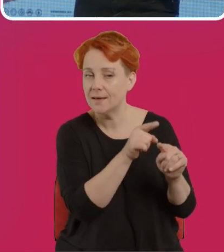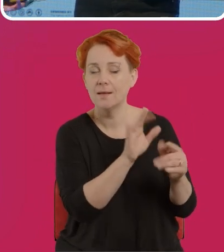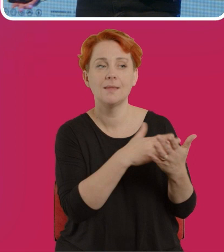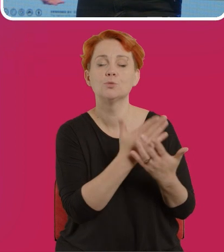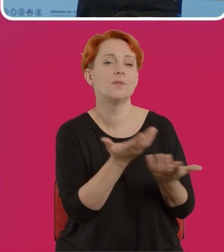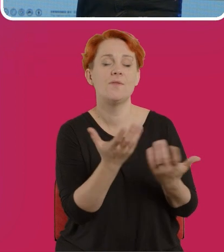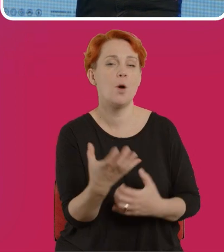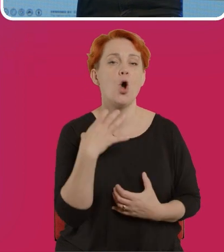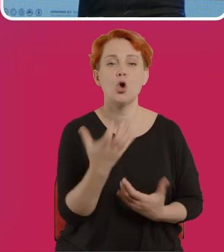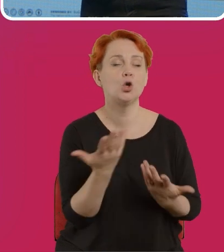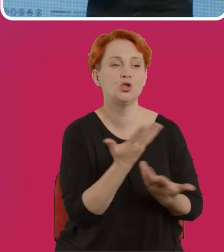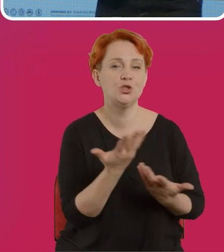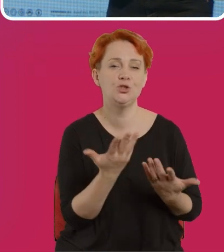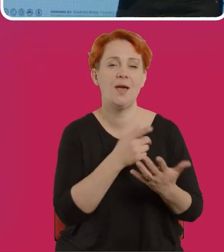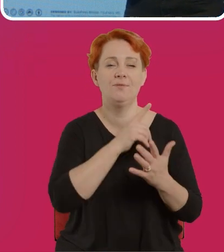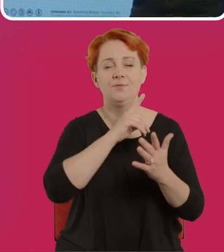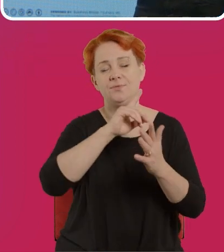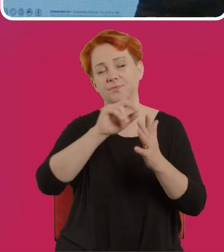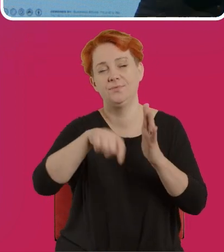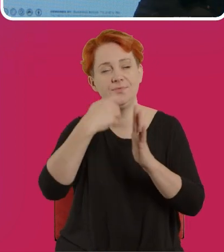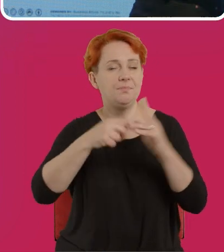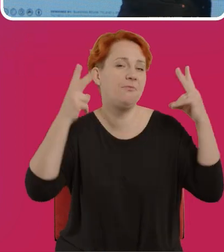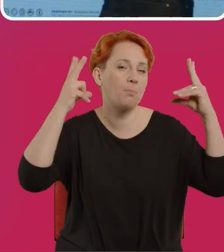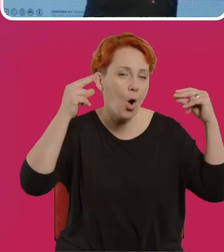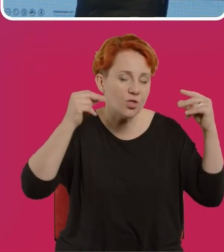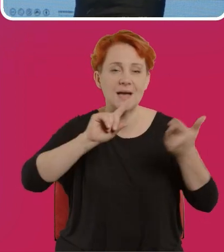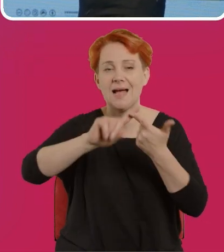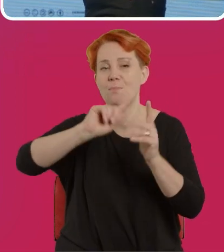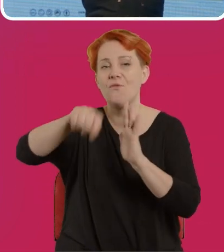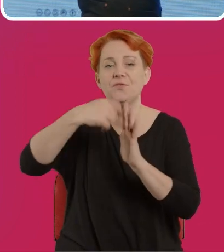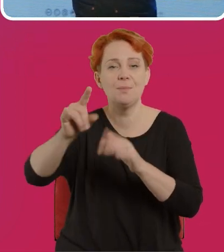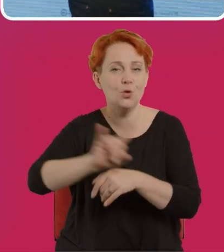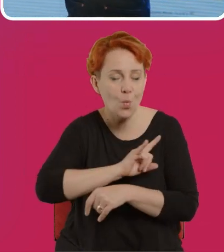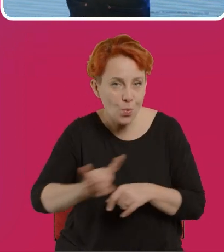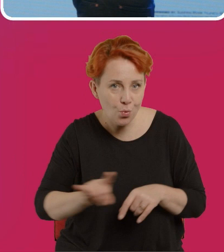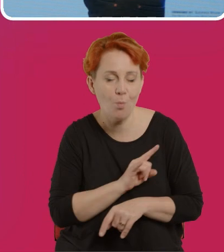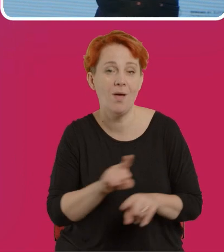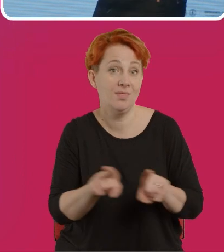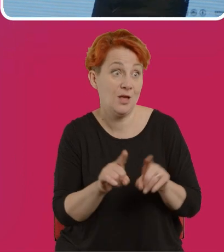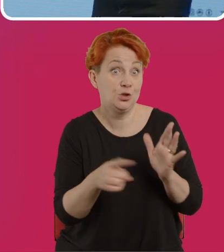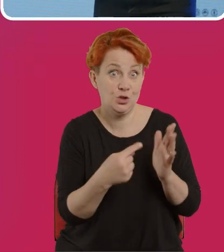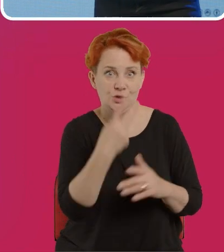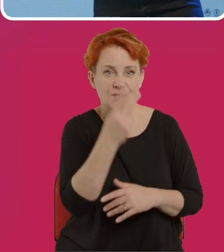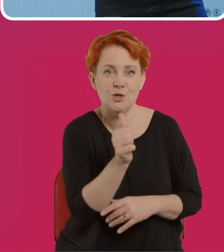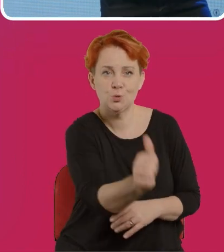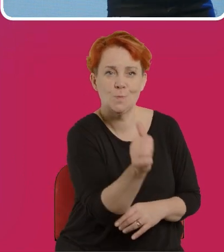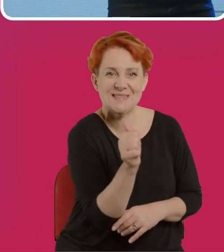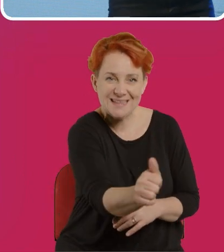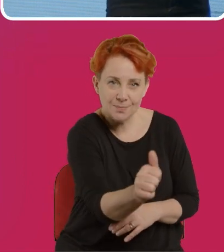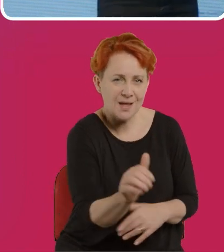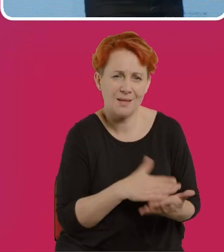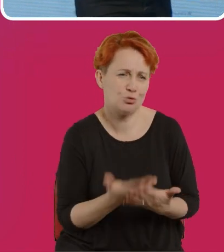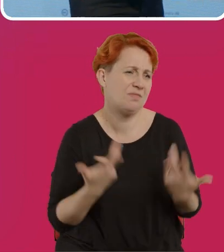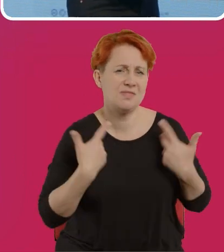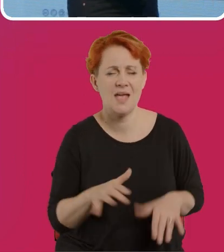w podcastach albo w filmach jakieś występują na YouTube i tak dalej. Często mamy dostęp do subskrypcji i nie chcemy oglądać na przykład,